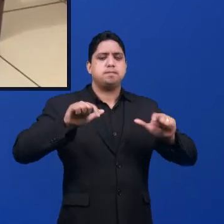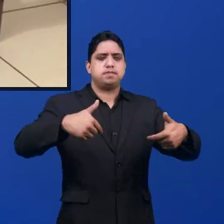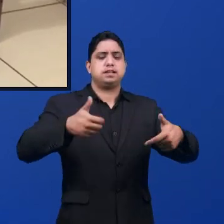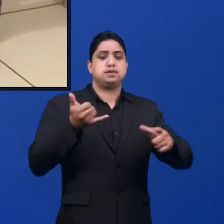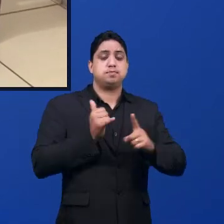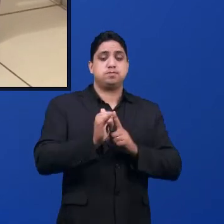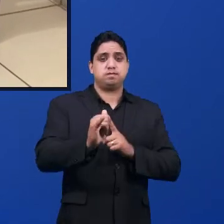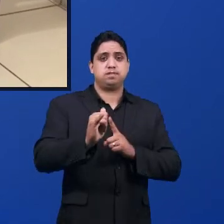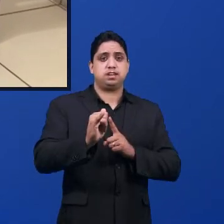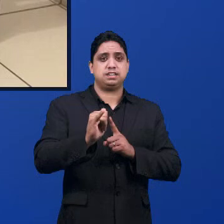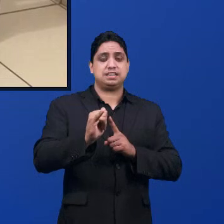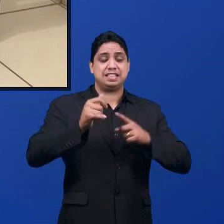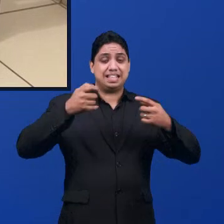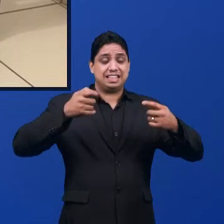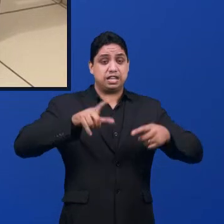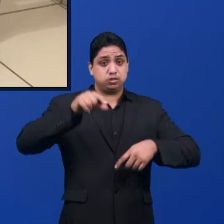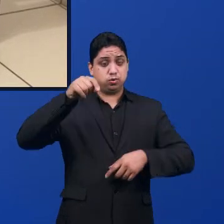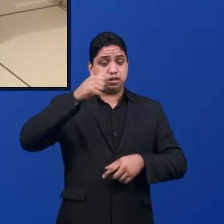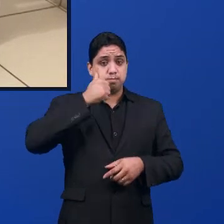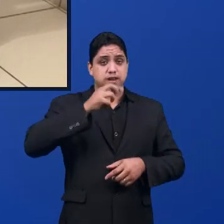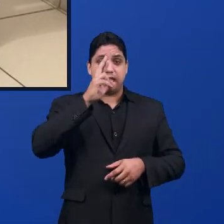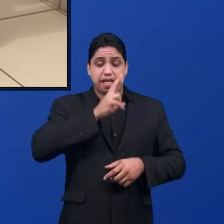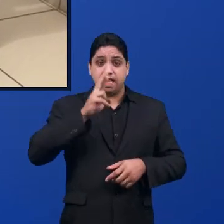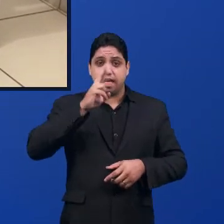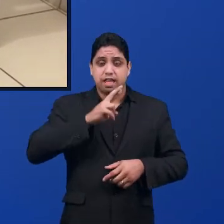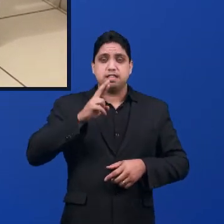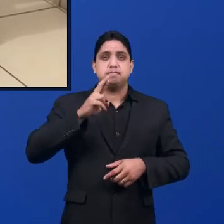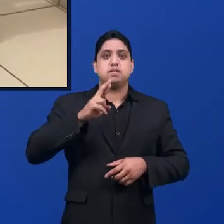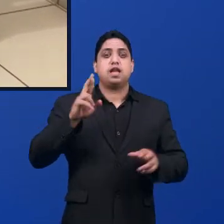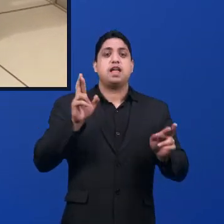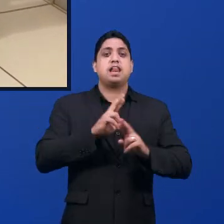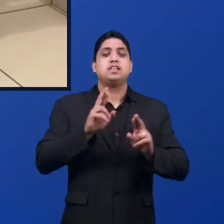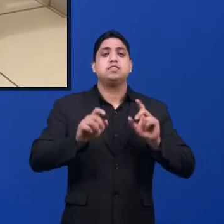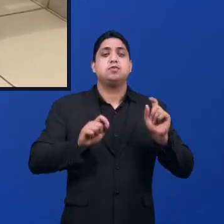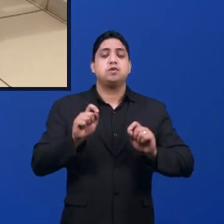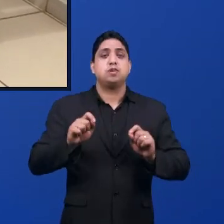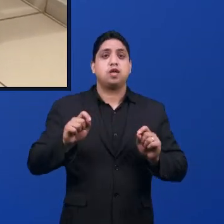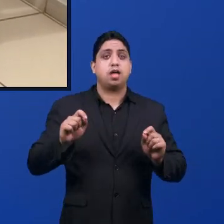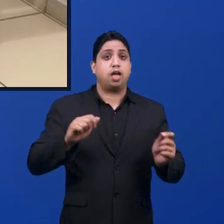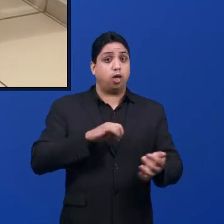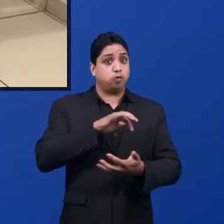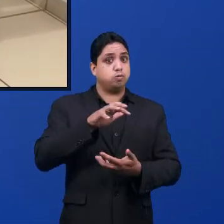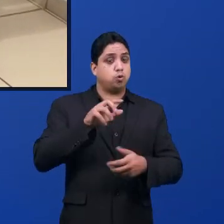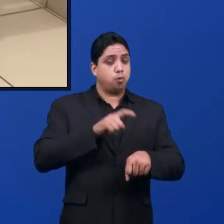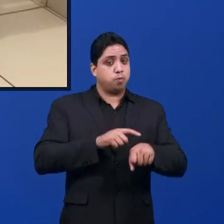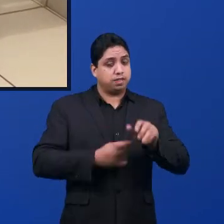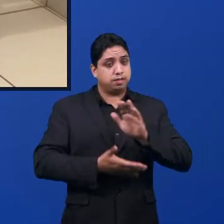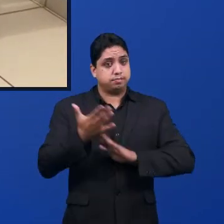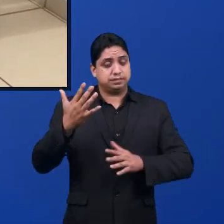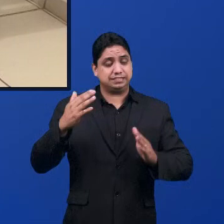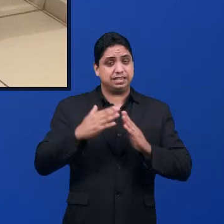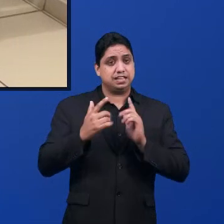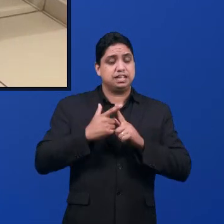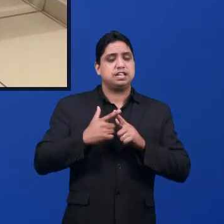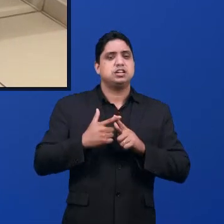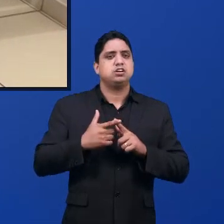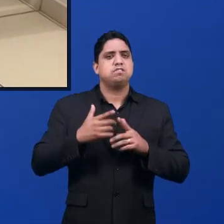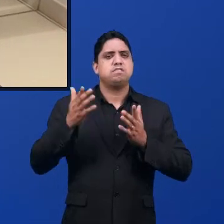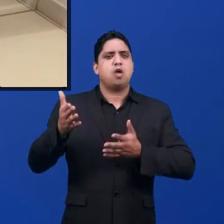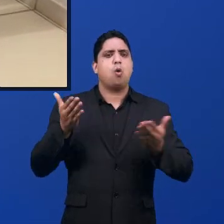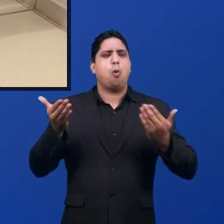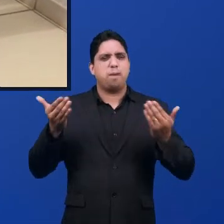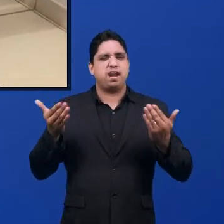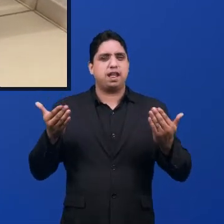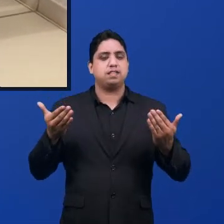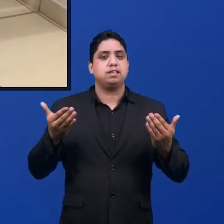l'école biblique dominicale. Quelle est l'application prophétique, la décision prise par Rahab par rapport au moment du départ de